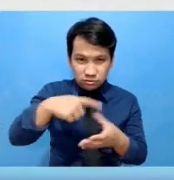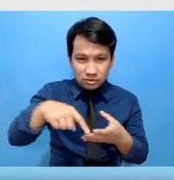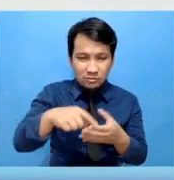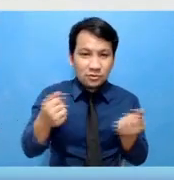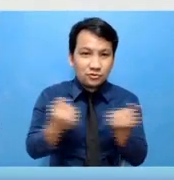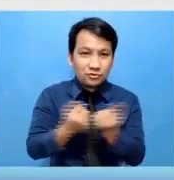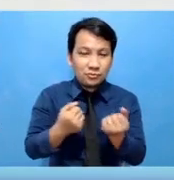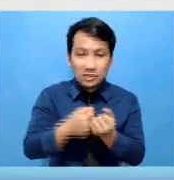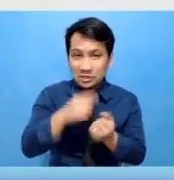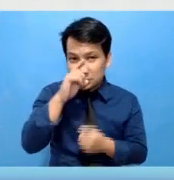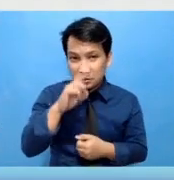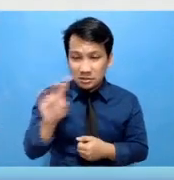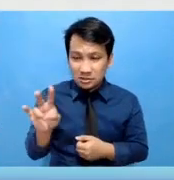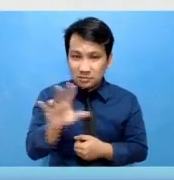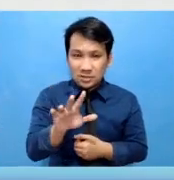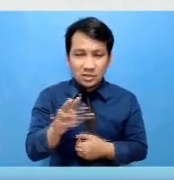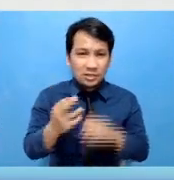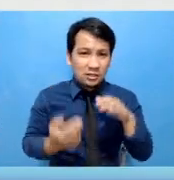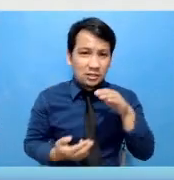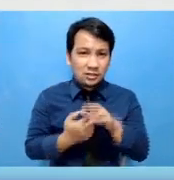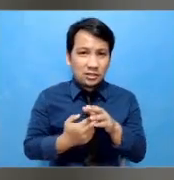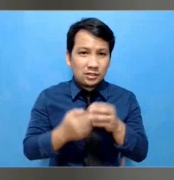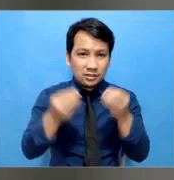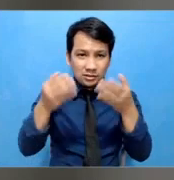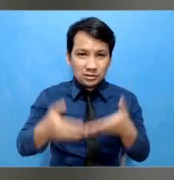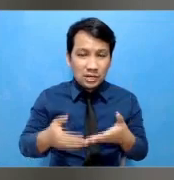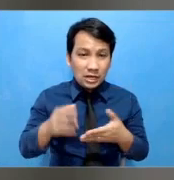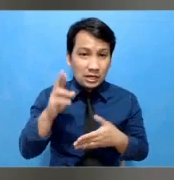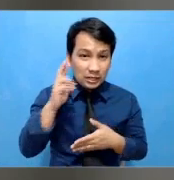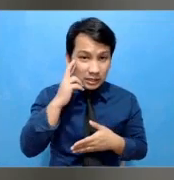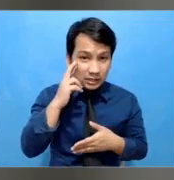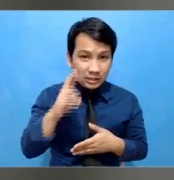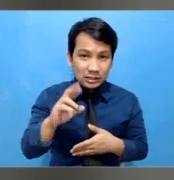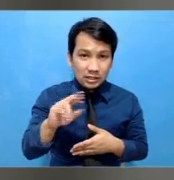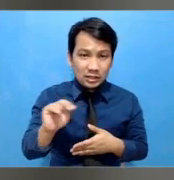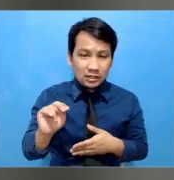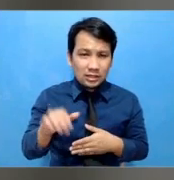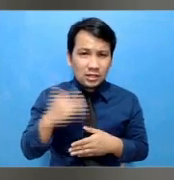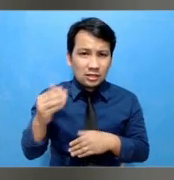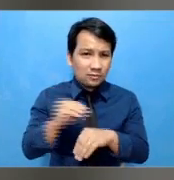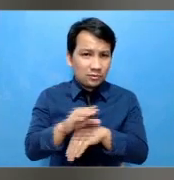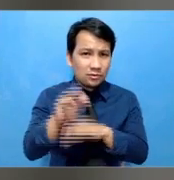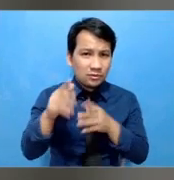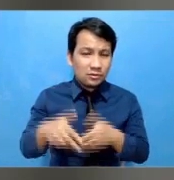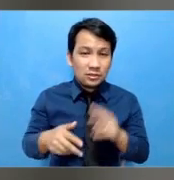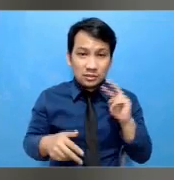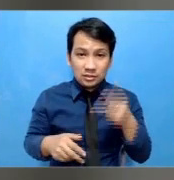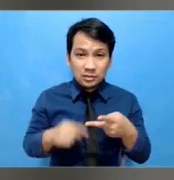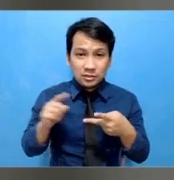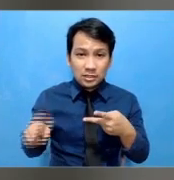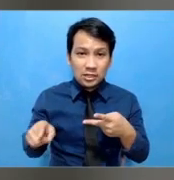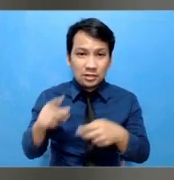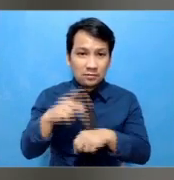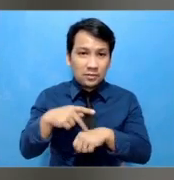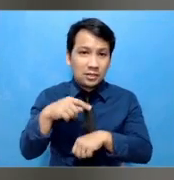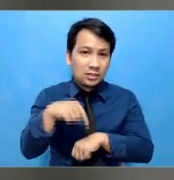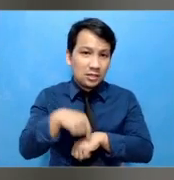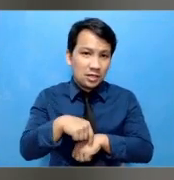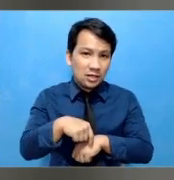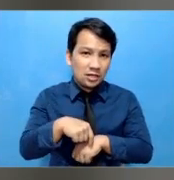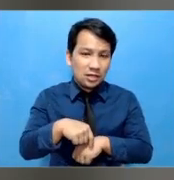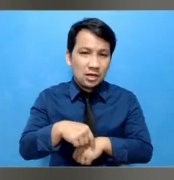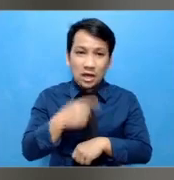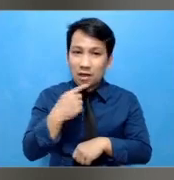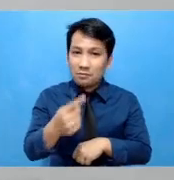years old at retired teacher na si Rene Aquino. Plano raw niyan tumakbo sa pagkakonsehal sa 2nd District ng Paranaque. Bukod sa